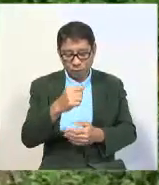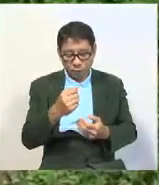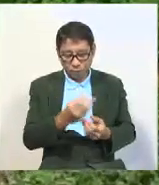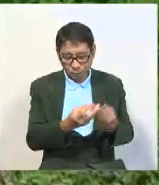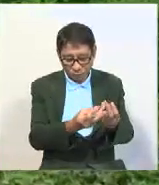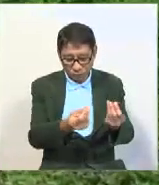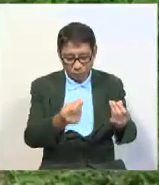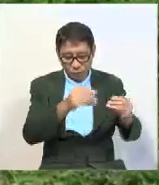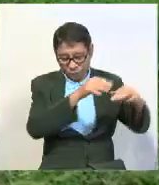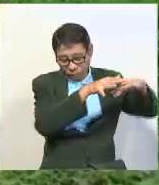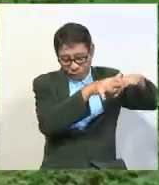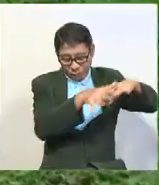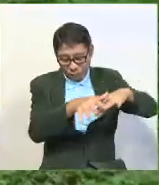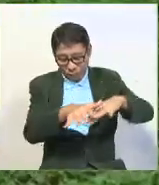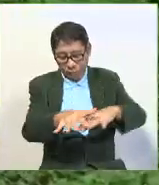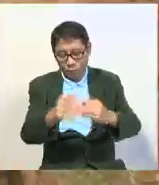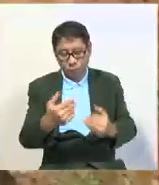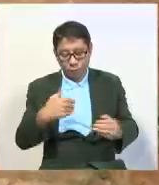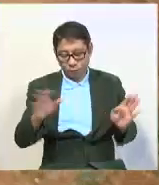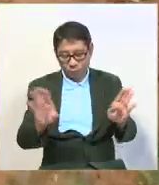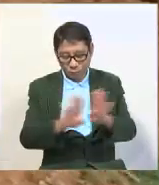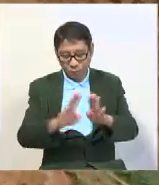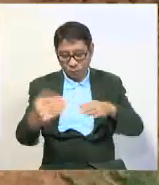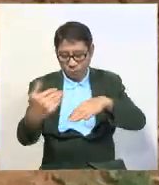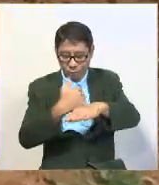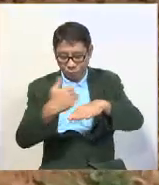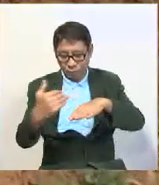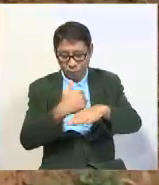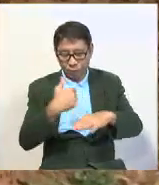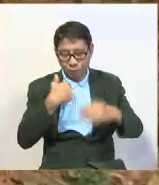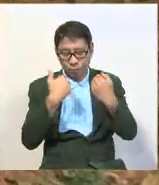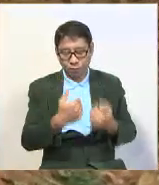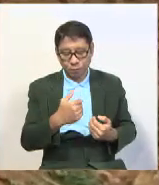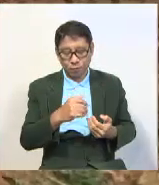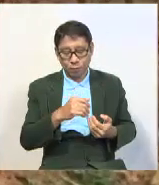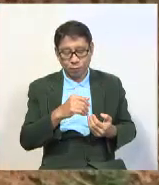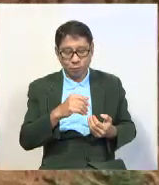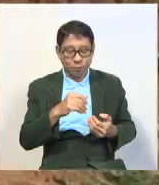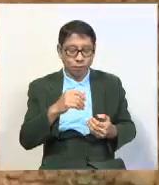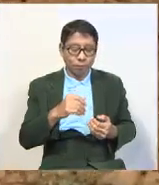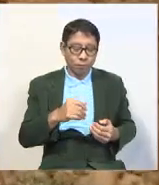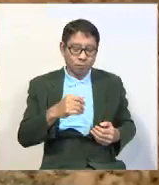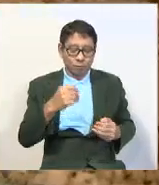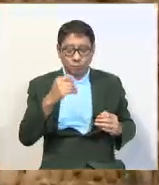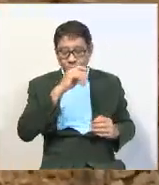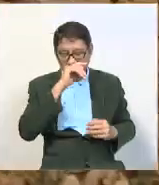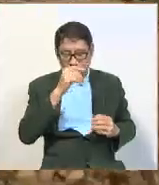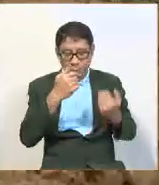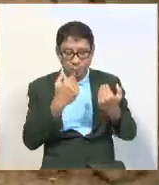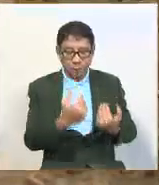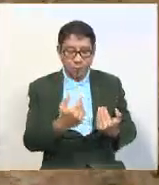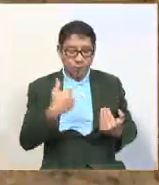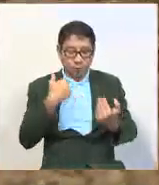ดินที่สไลด์ลงมาปิดทับถนนทางหลวงบริเวณท่าด่านบริการอุทยานแห่งชาติดอยภูคา